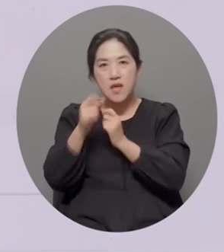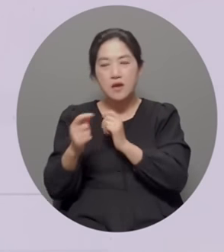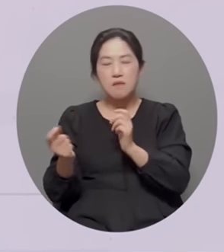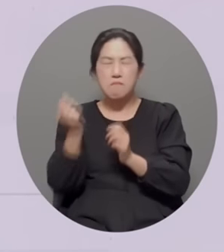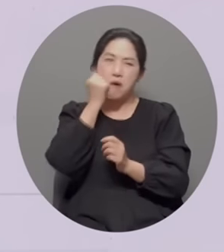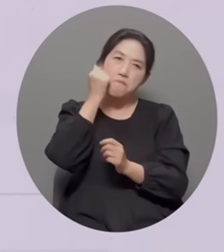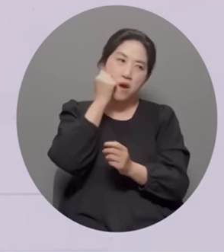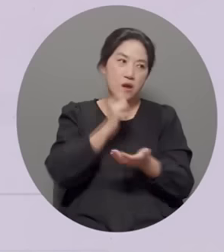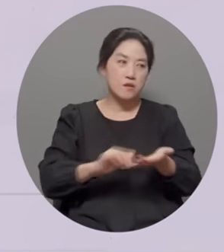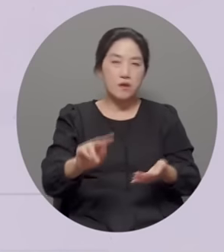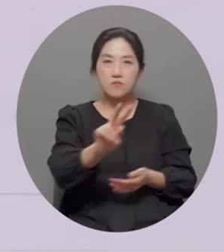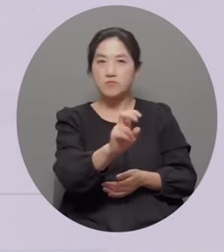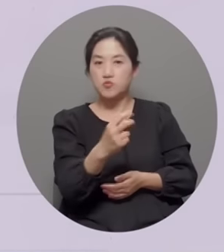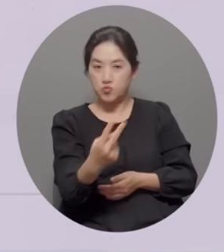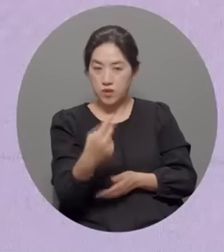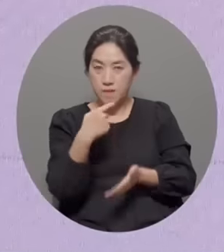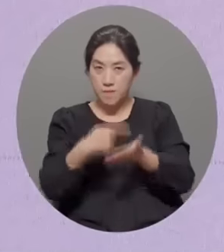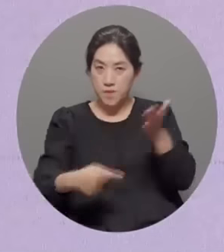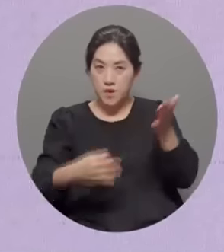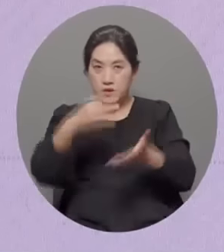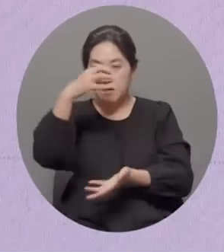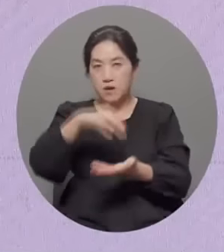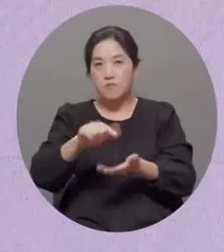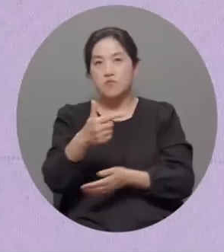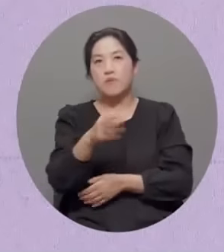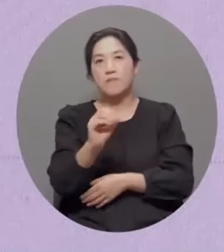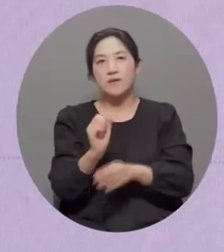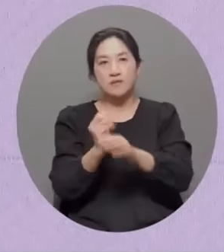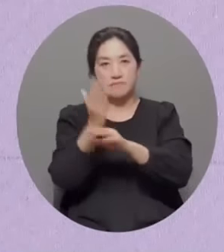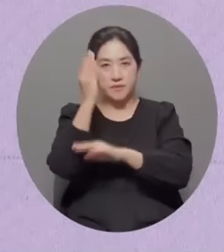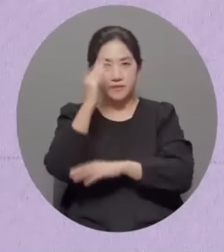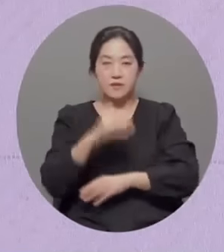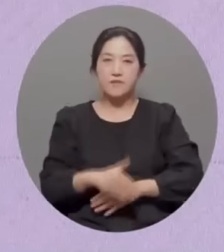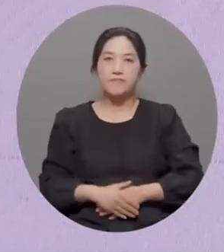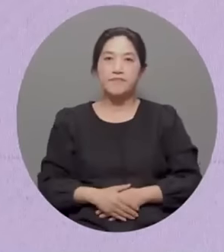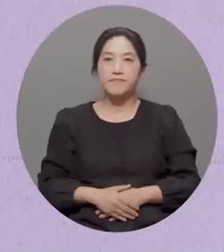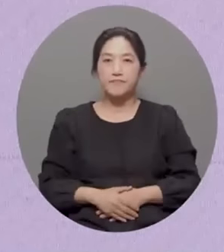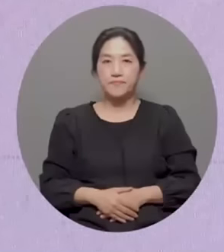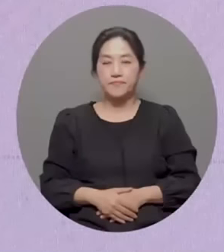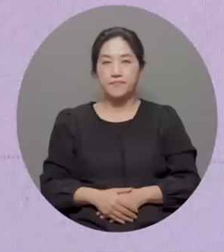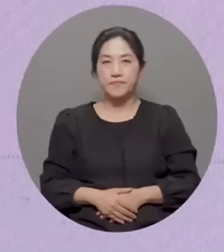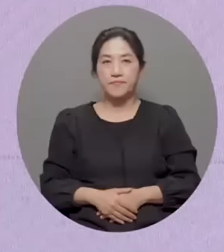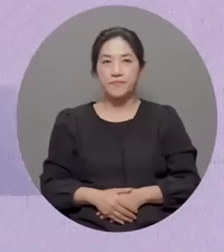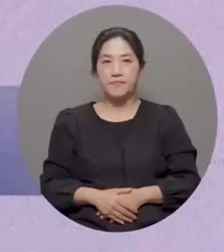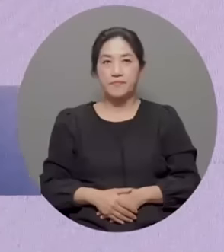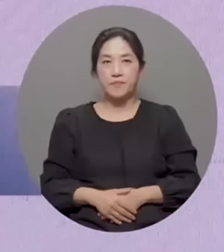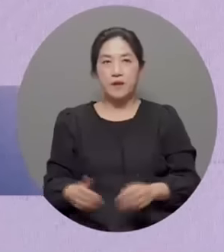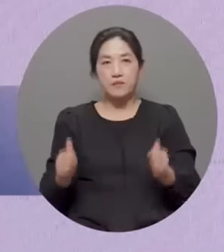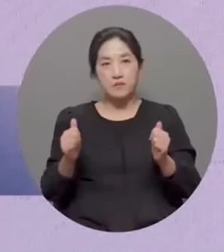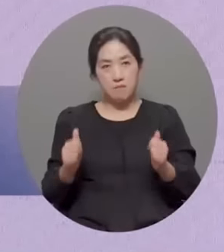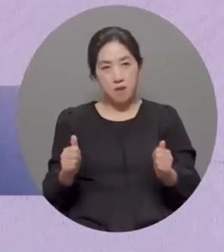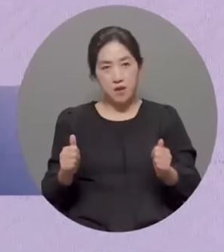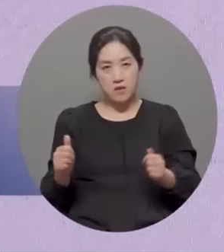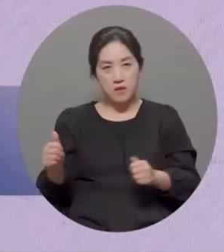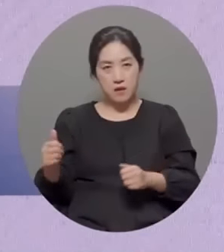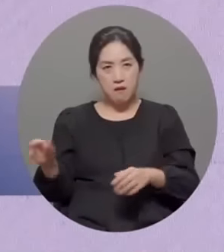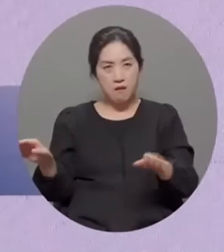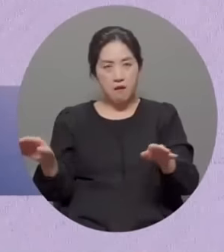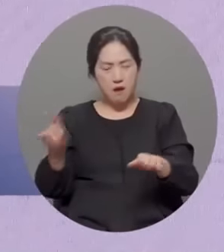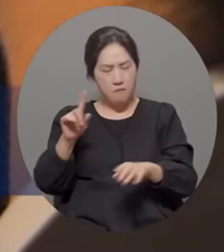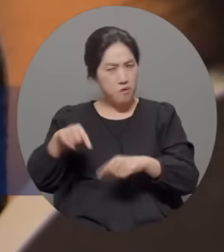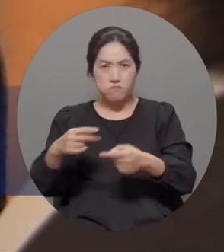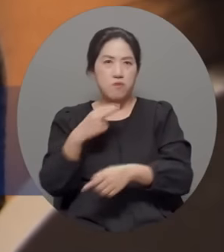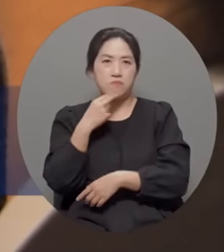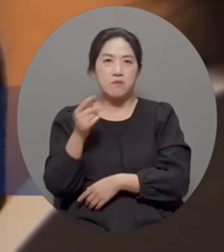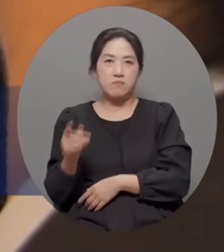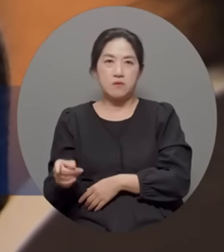피해자는 22명, 피해 금액은 600만 원이 넘는 걸로 추산됩니다. 재판에 출석을 한